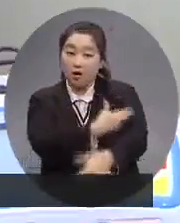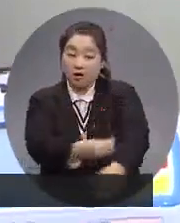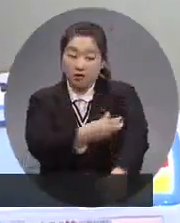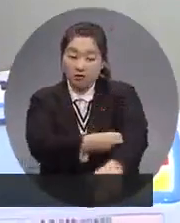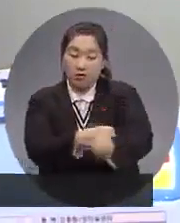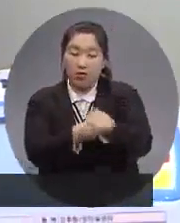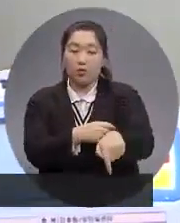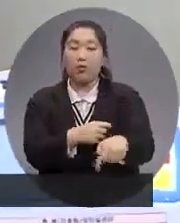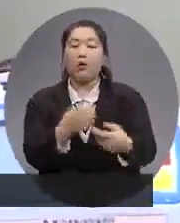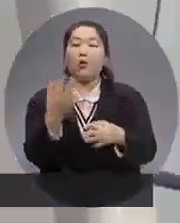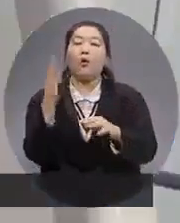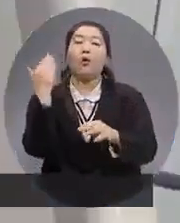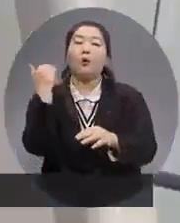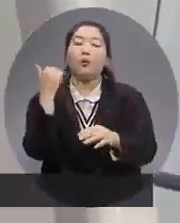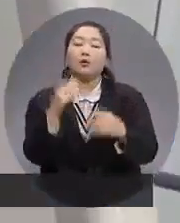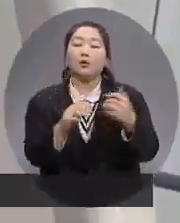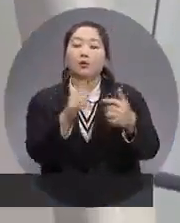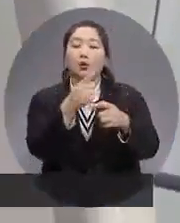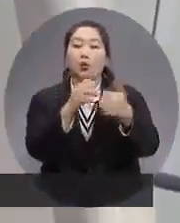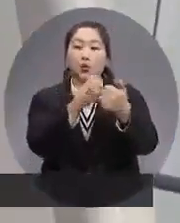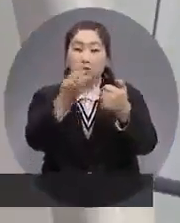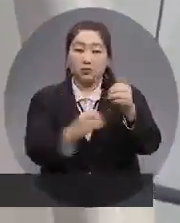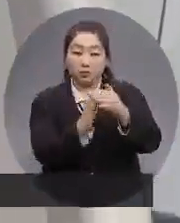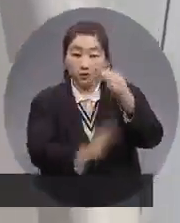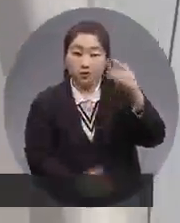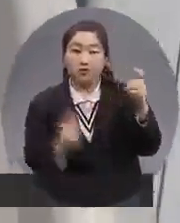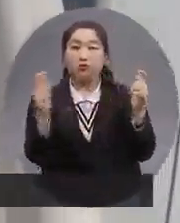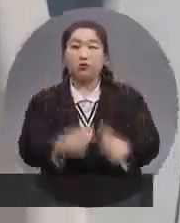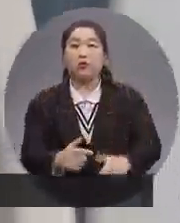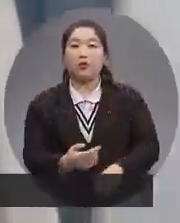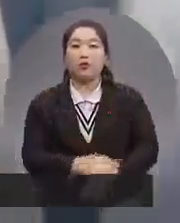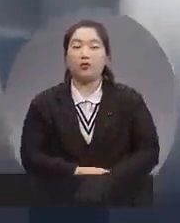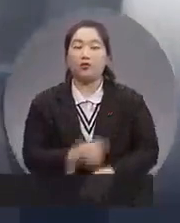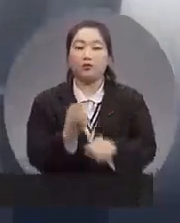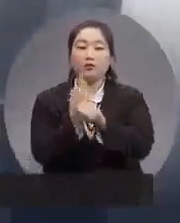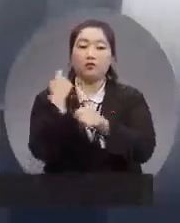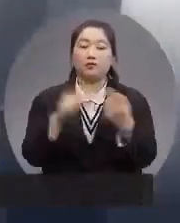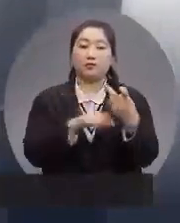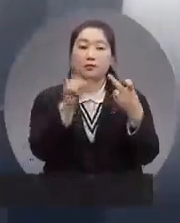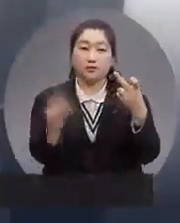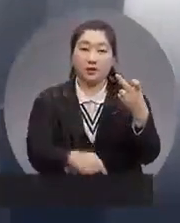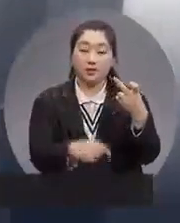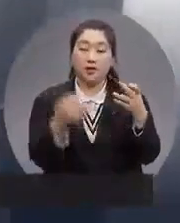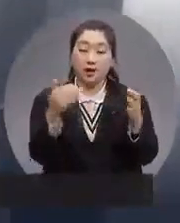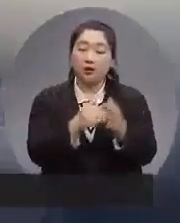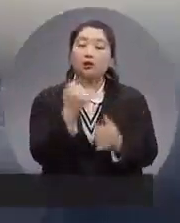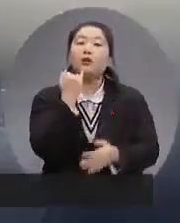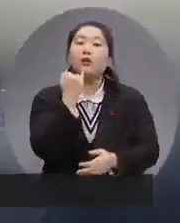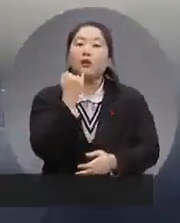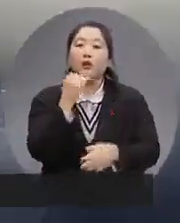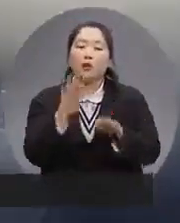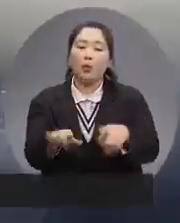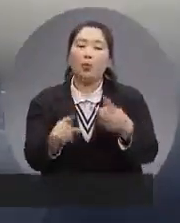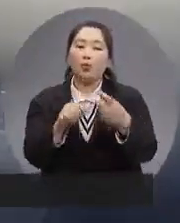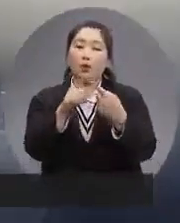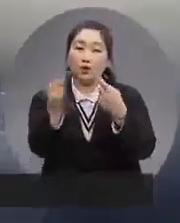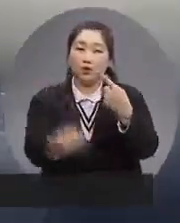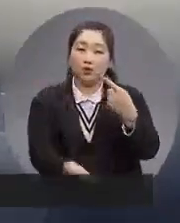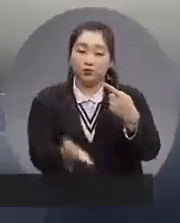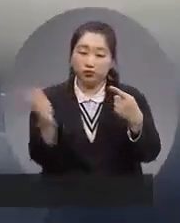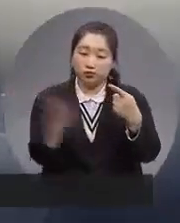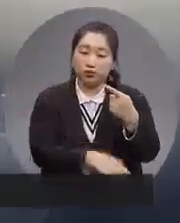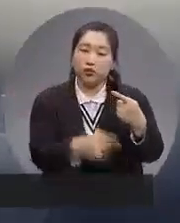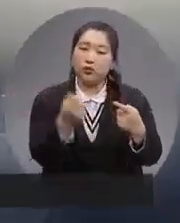집마저 최근 반 이상 줄었기 때문입니다. 작년 12월까지는 그래도 좀 괜찮았었는데 올해 들어서 1월부터